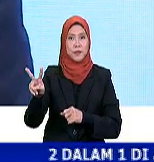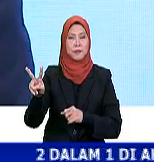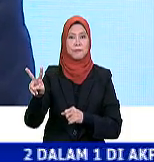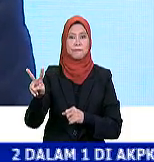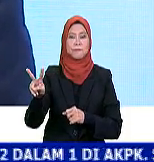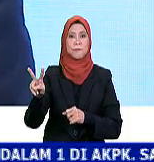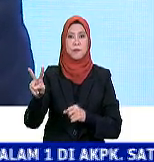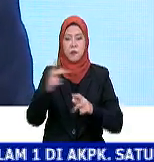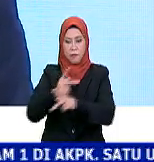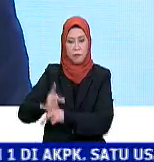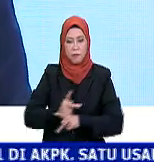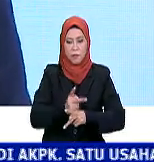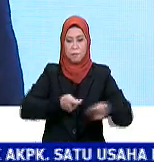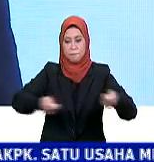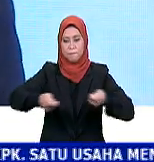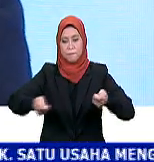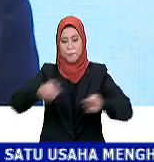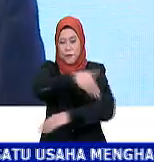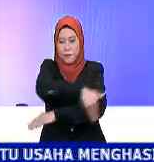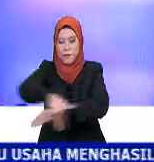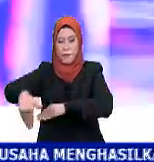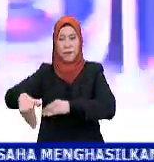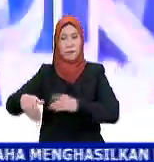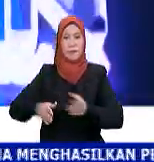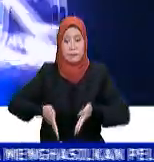blueprint kawalan sempadan darat akan kita bangunkan.